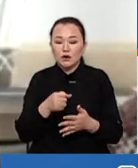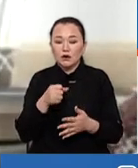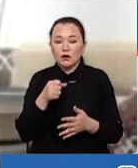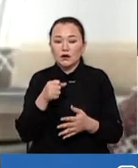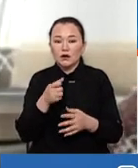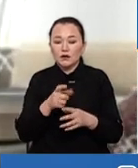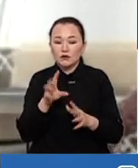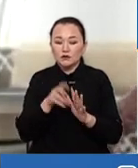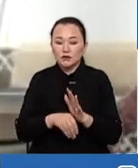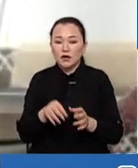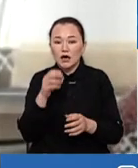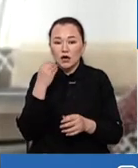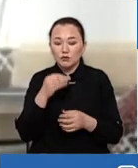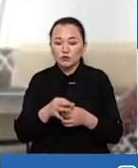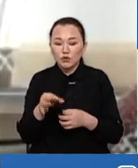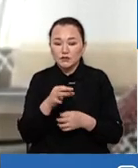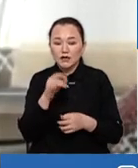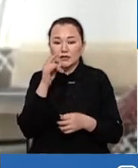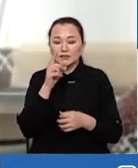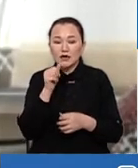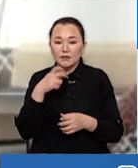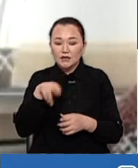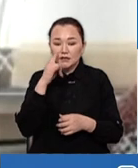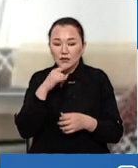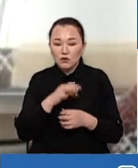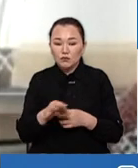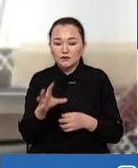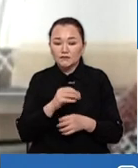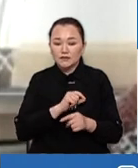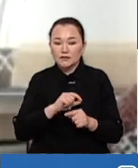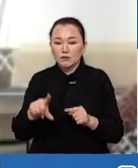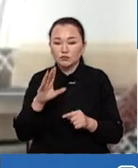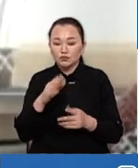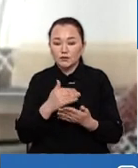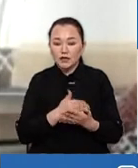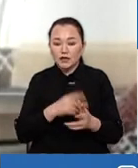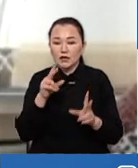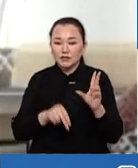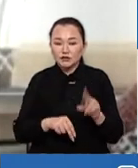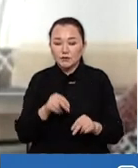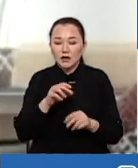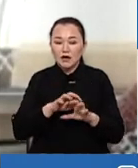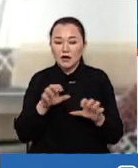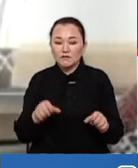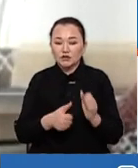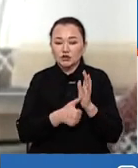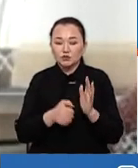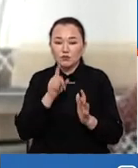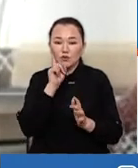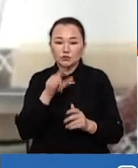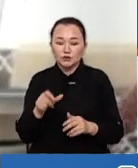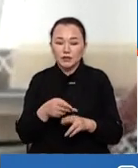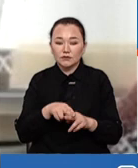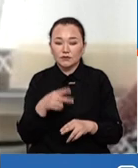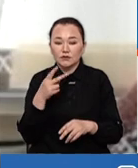Это Акмольская область и Западно-Казахстанская область. Они уже запускают, рассчитываем охват 600 молодежи. Это в